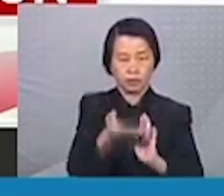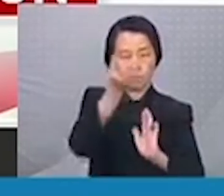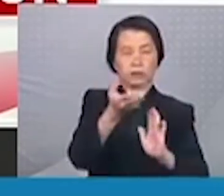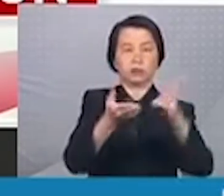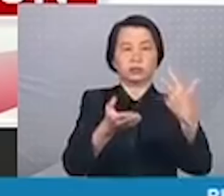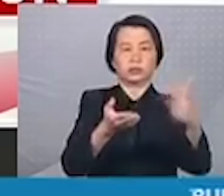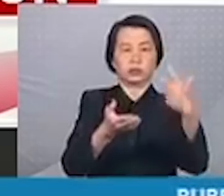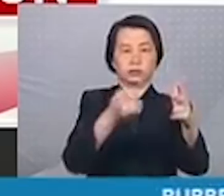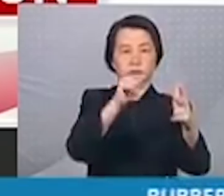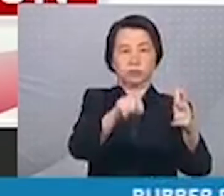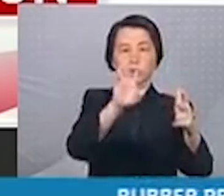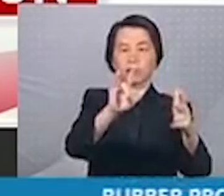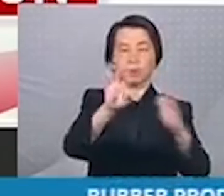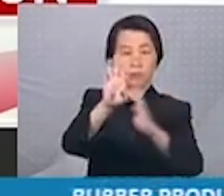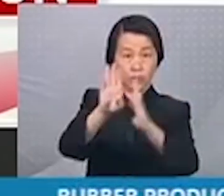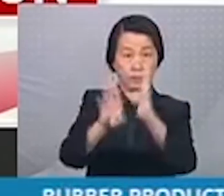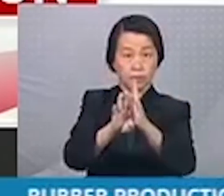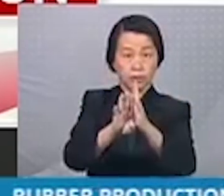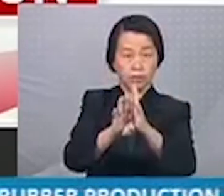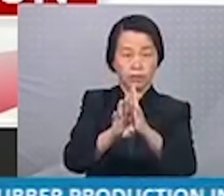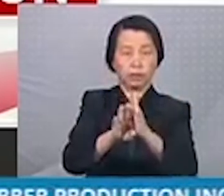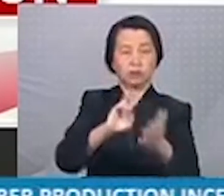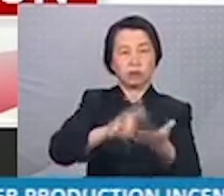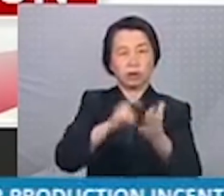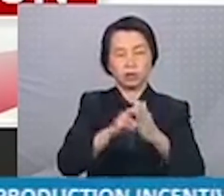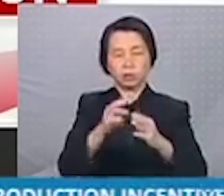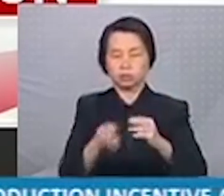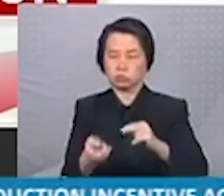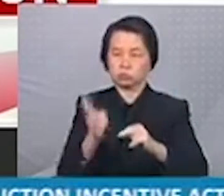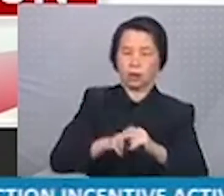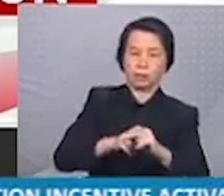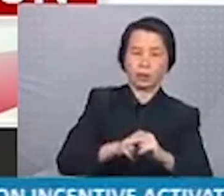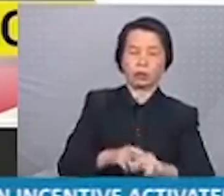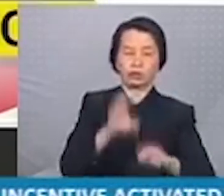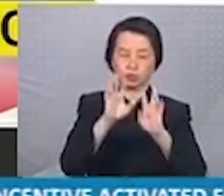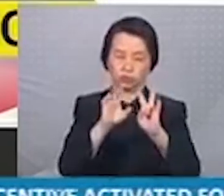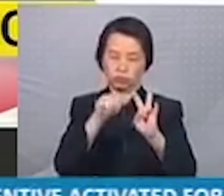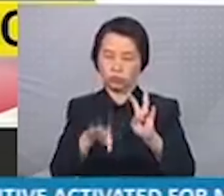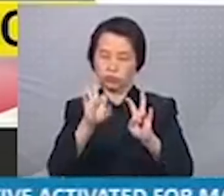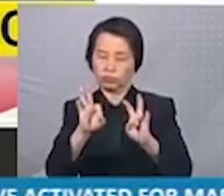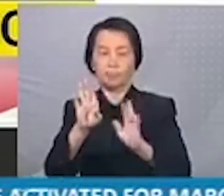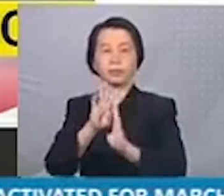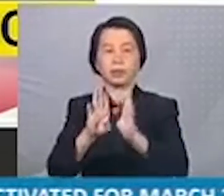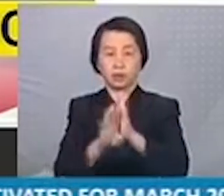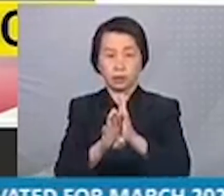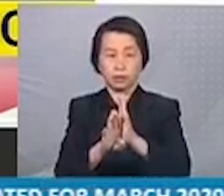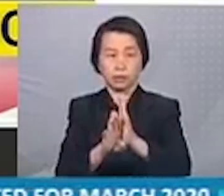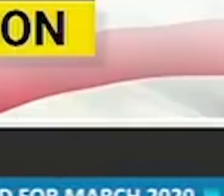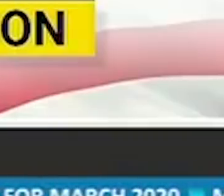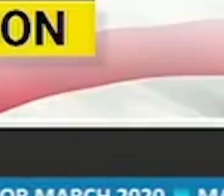13 pohon 8 beliau Ringgit yaitu tambahan sebanyak 79 billion Ringgit